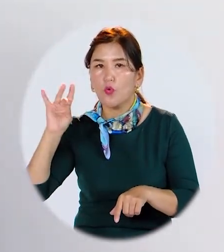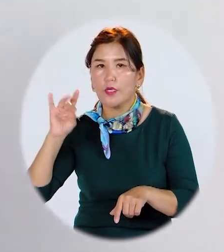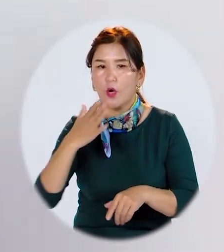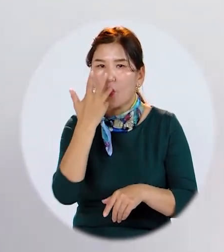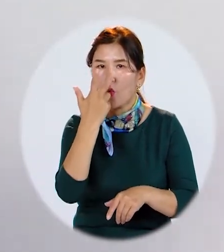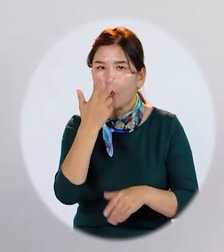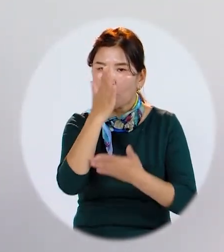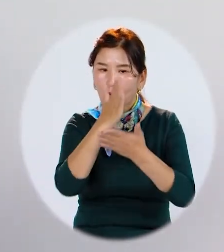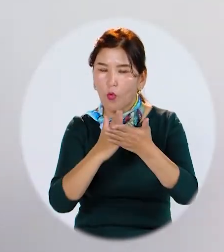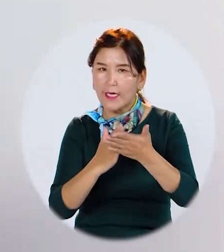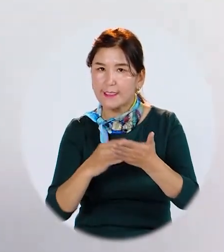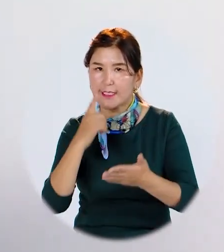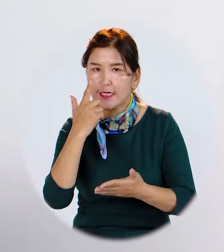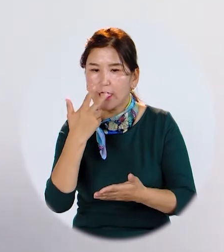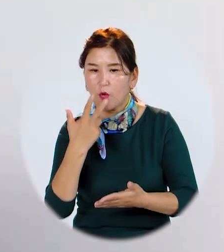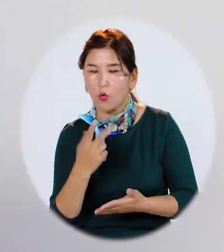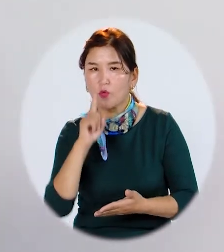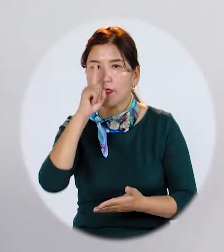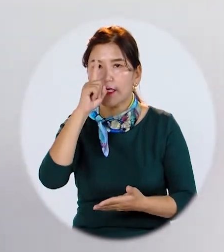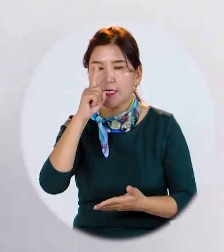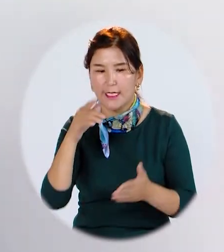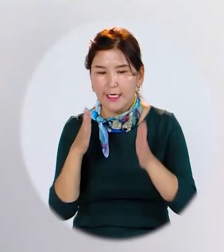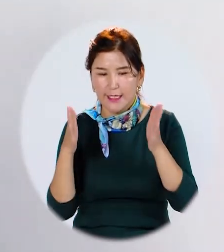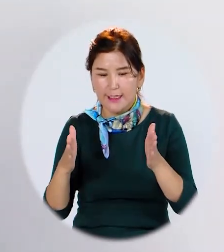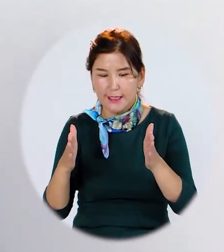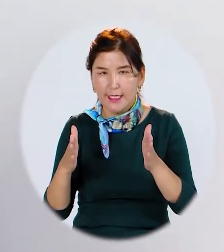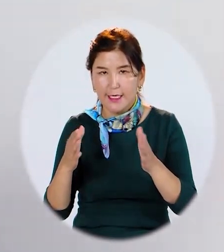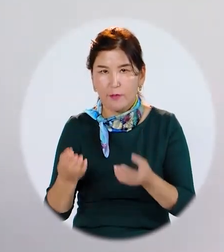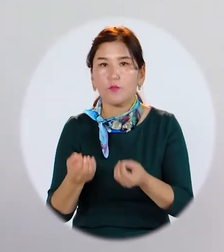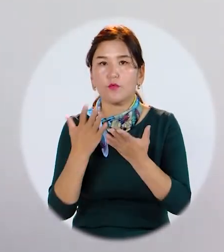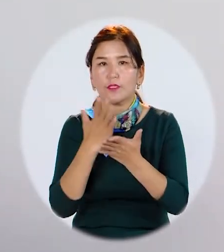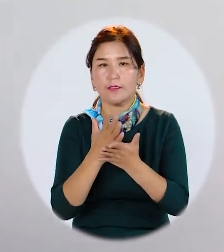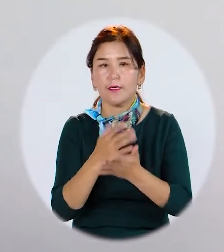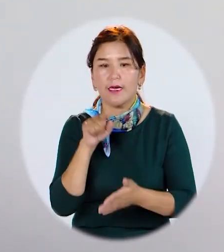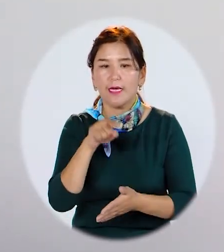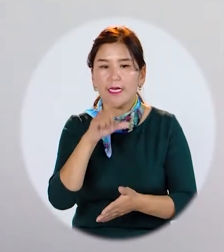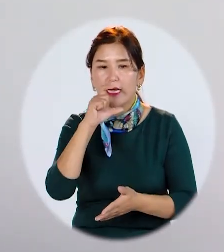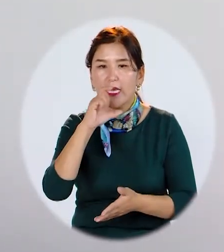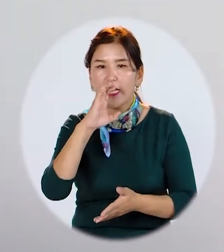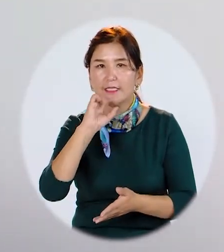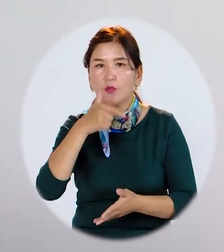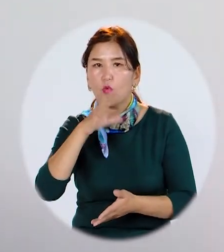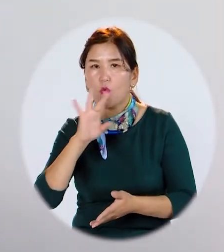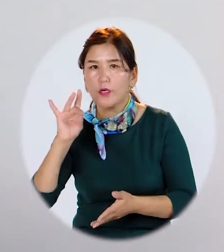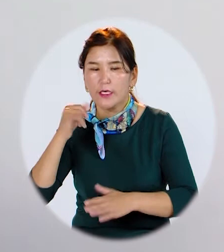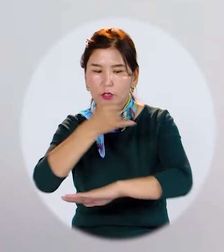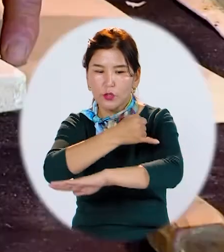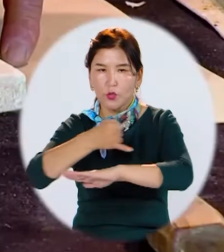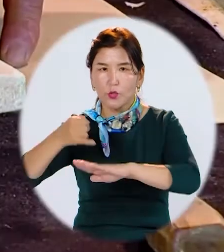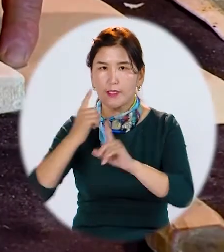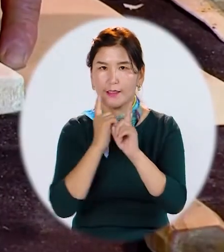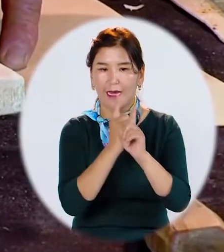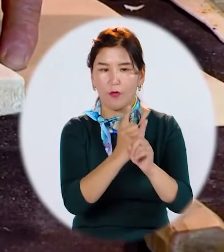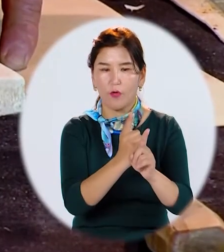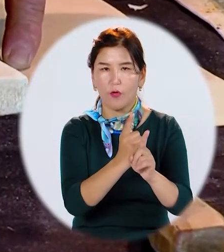юм бүслүүр гаргадаг. Гаргана. За ингээд энэ бүслүүрийг одоо энэ эсгүүрийн дагуу бүгдээрээ шулуунаа татаж авж